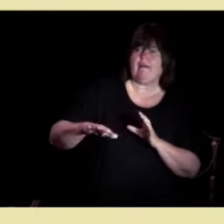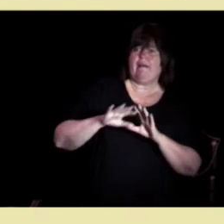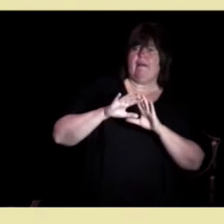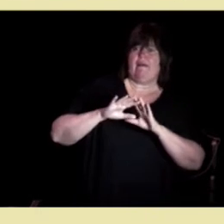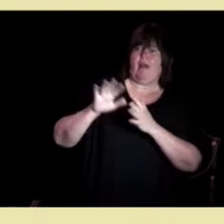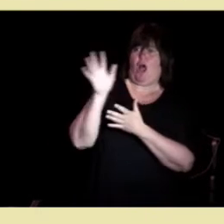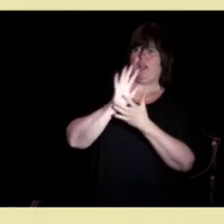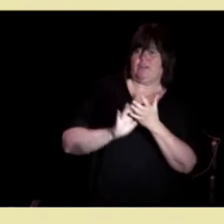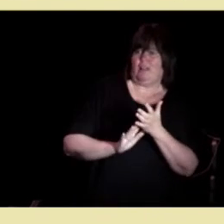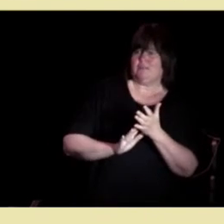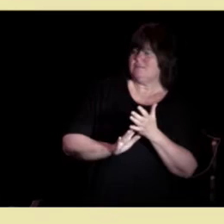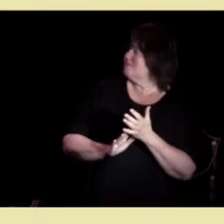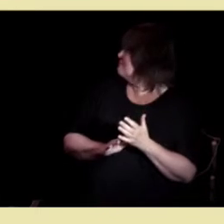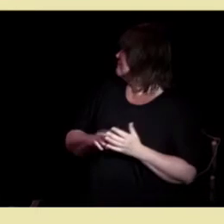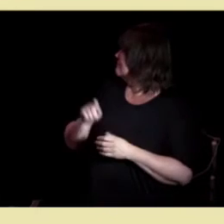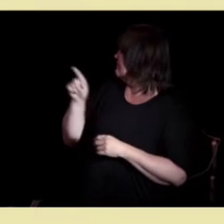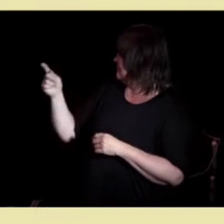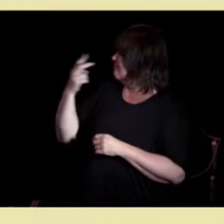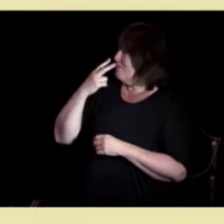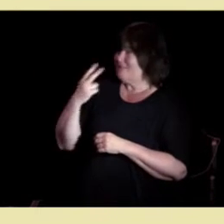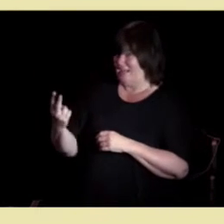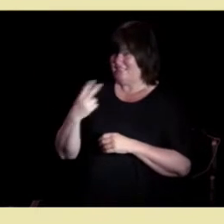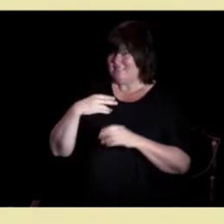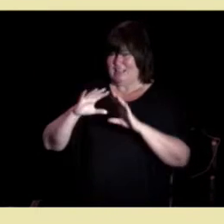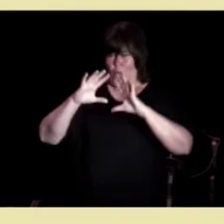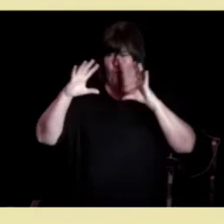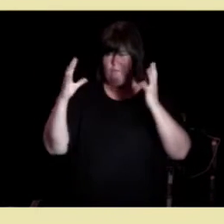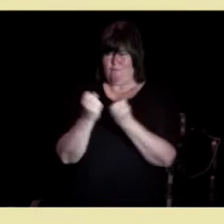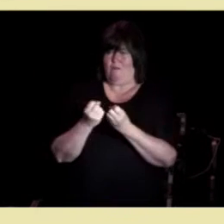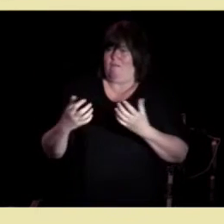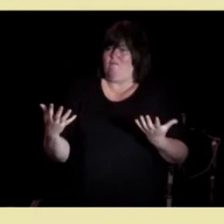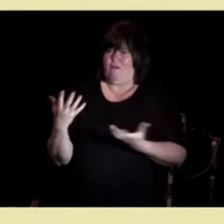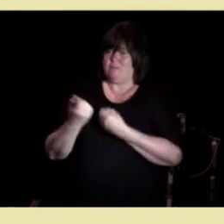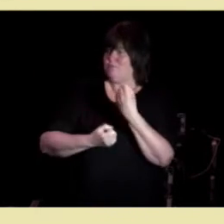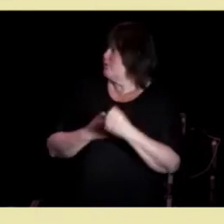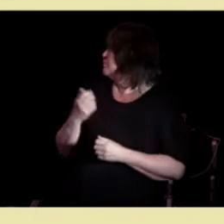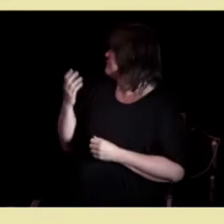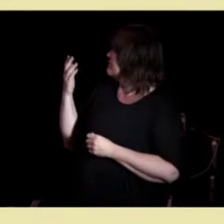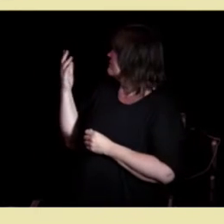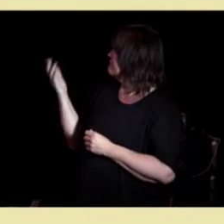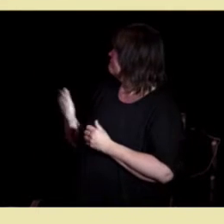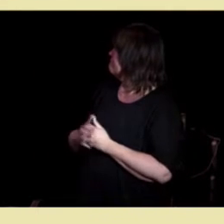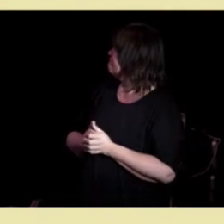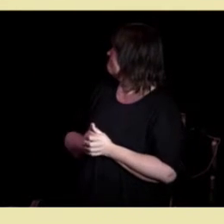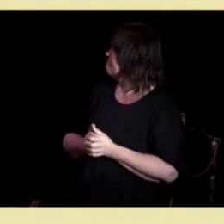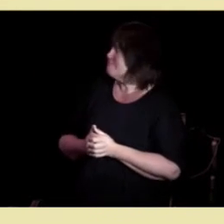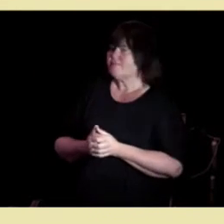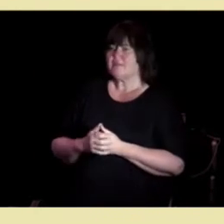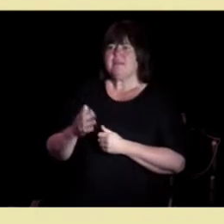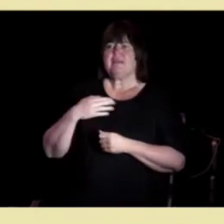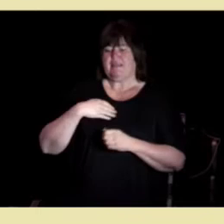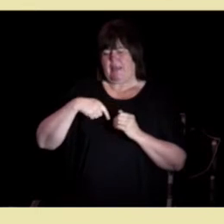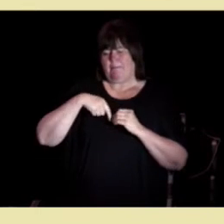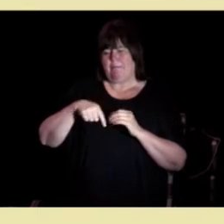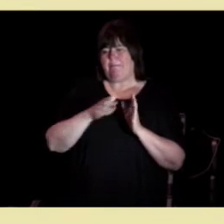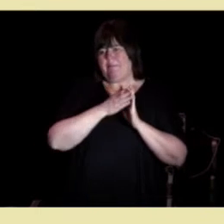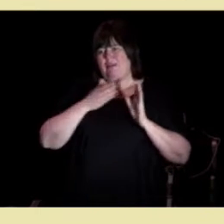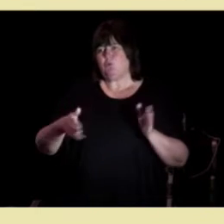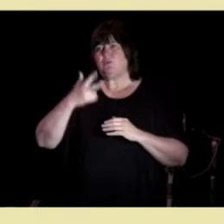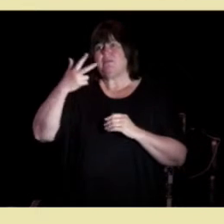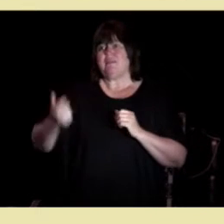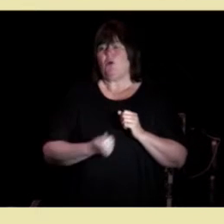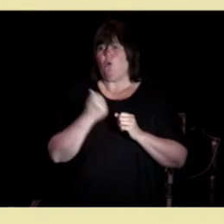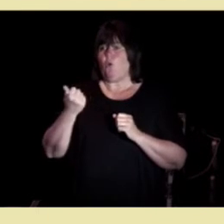dere omfanget av det som er gjort. I treårsperioden omfatter disse 12